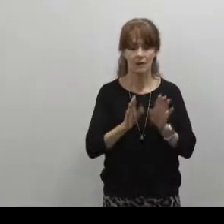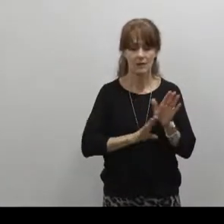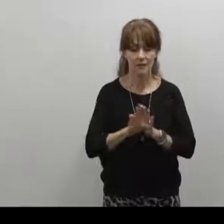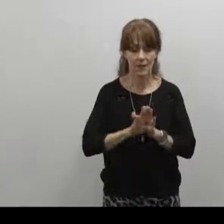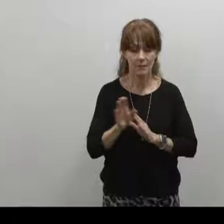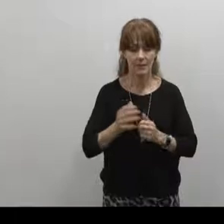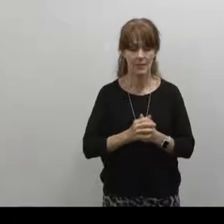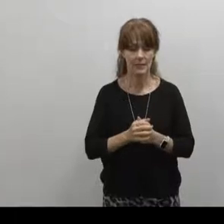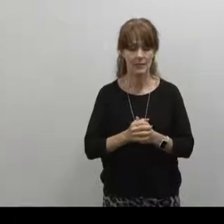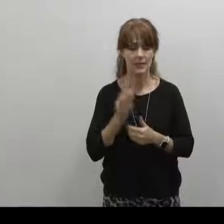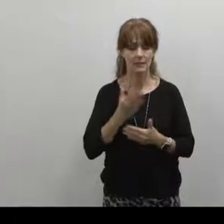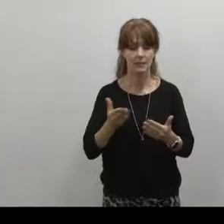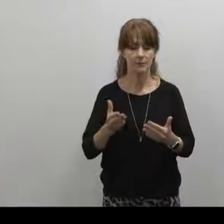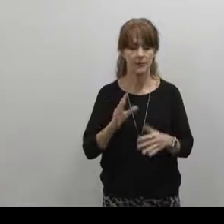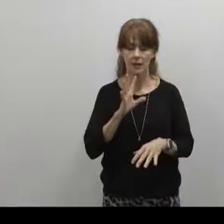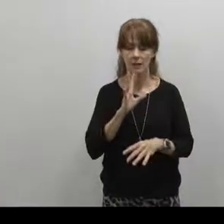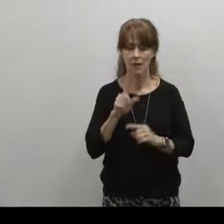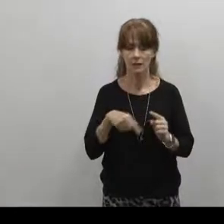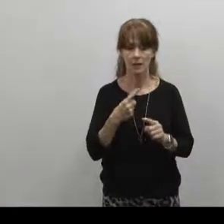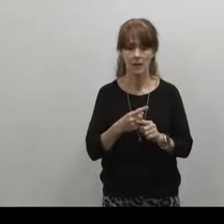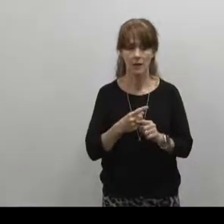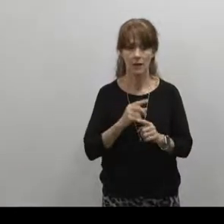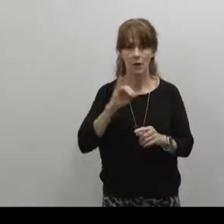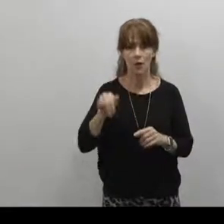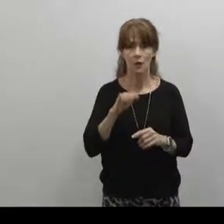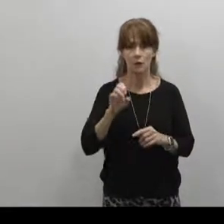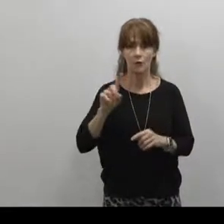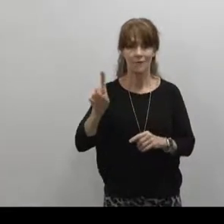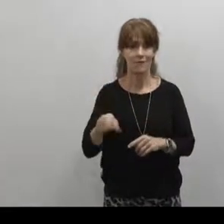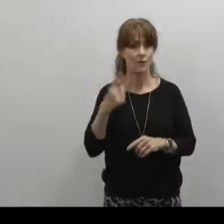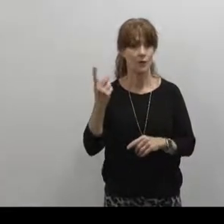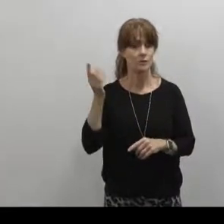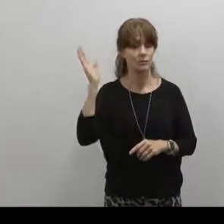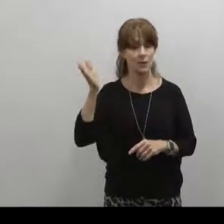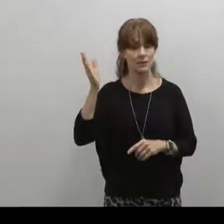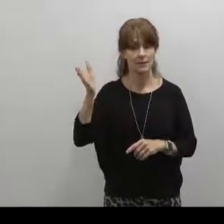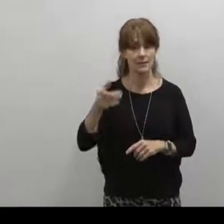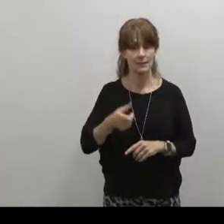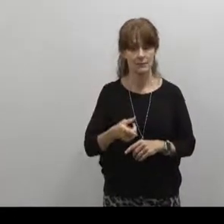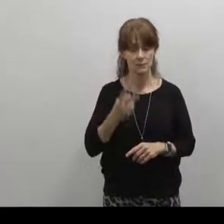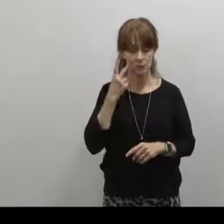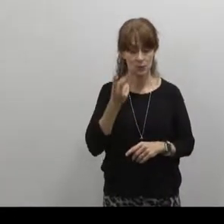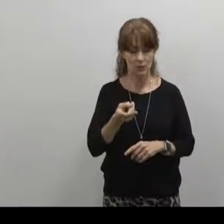cá đại biến sản phẩm khăn đó ắt tập hiệp ngôn nữa nè phù